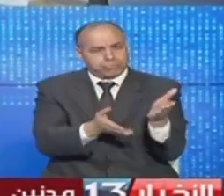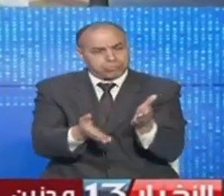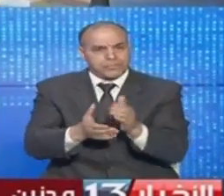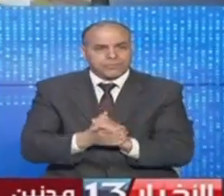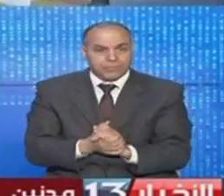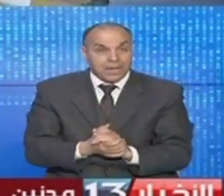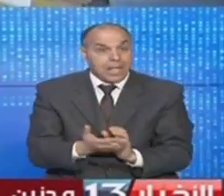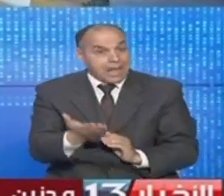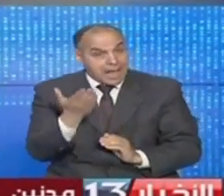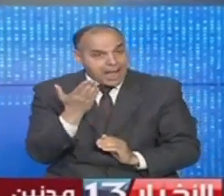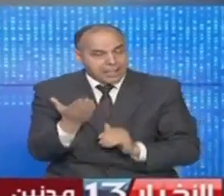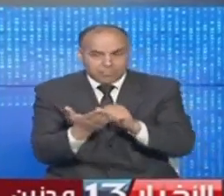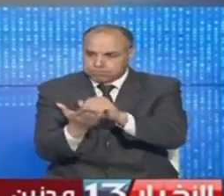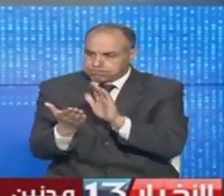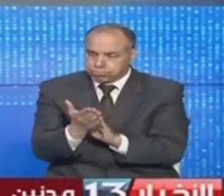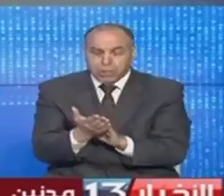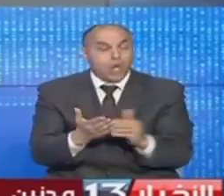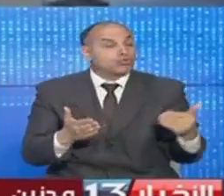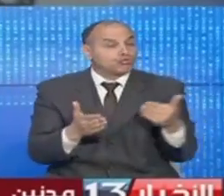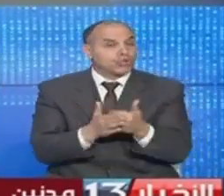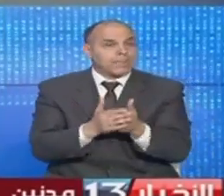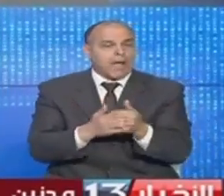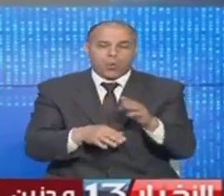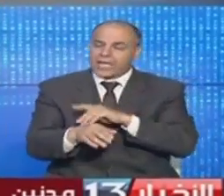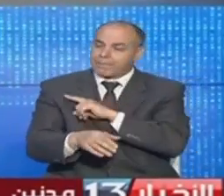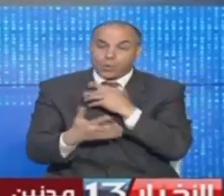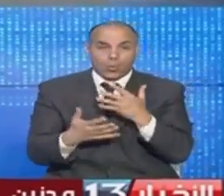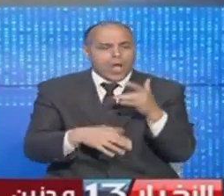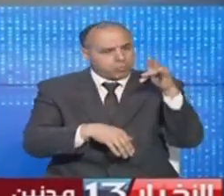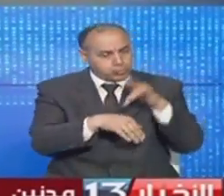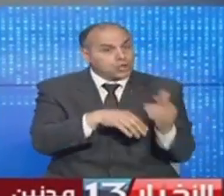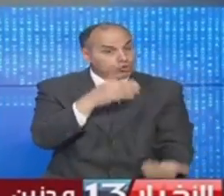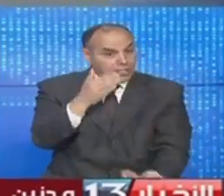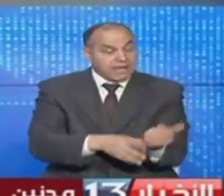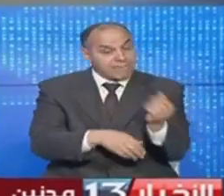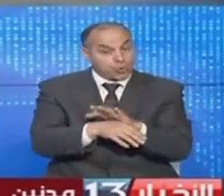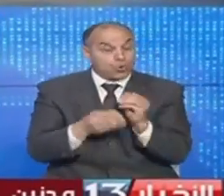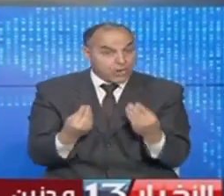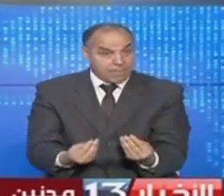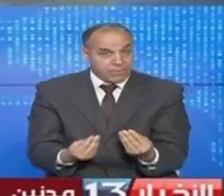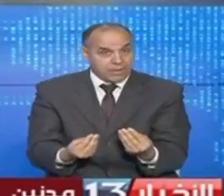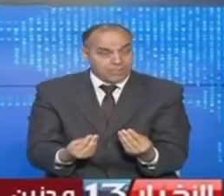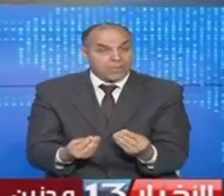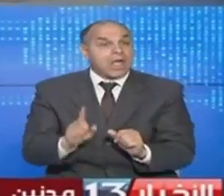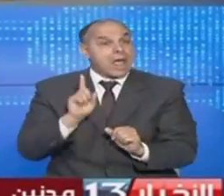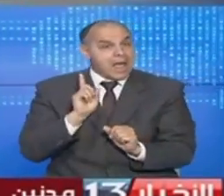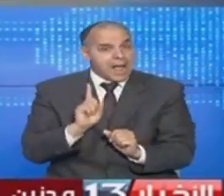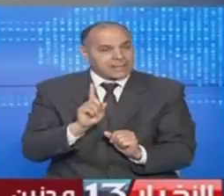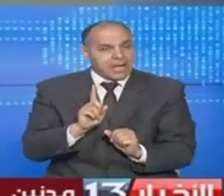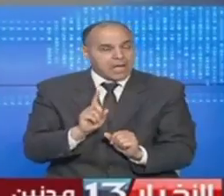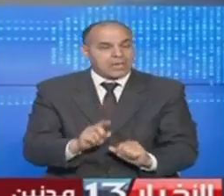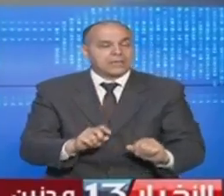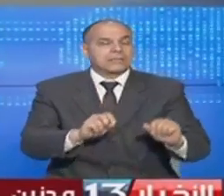هذا وسجلت جزيره جربه من ولايه مدين اصابه جديده بفيروس الكورونا المستجد من بين